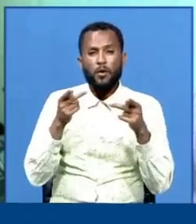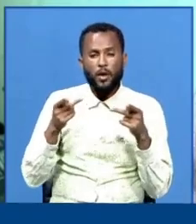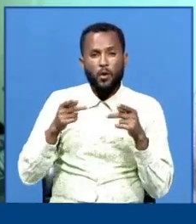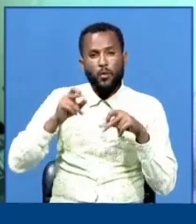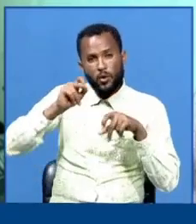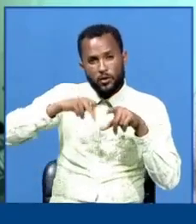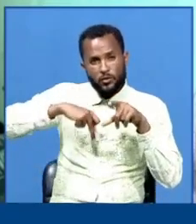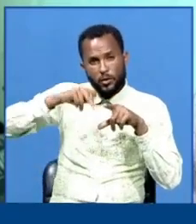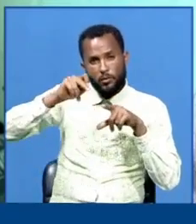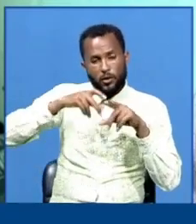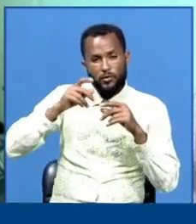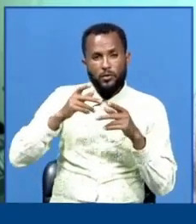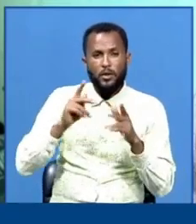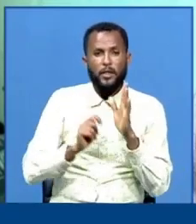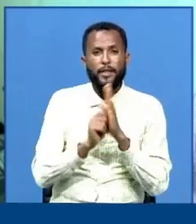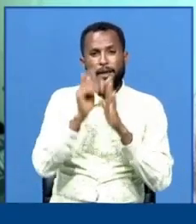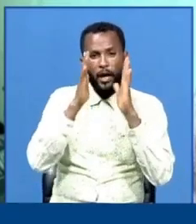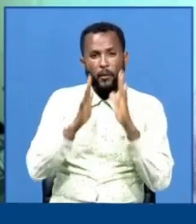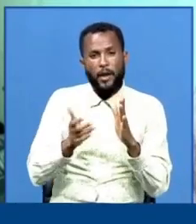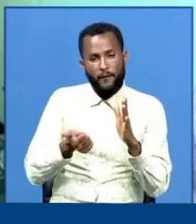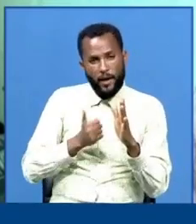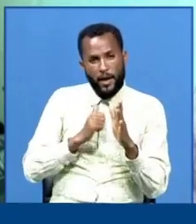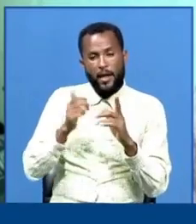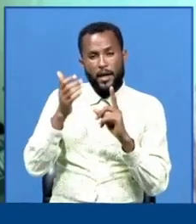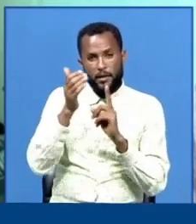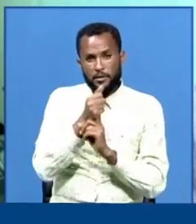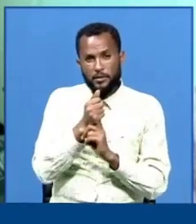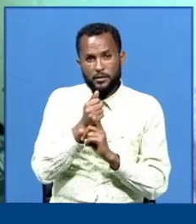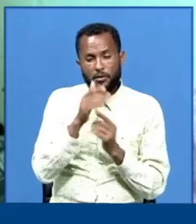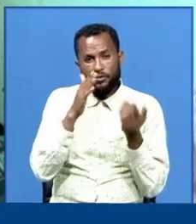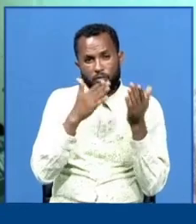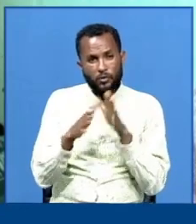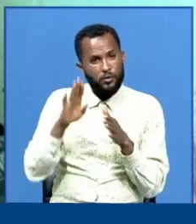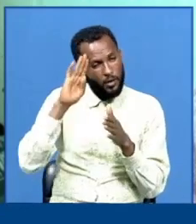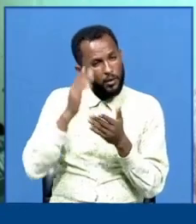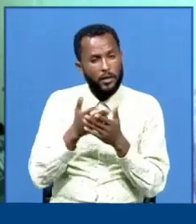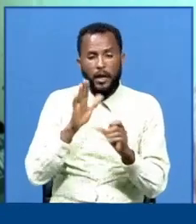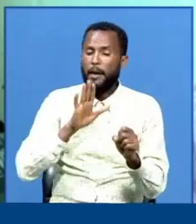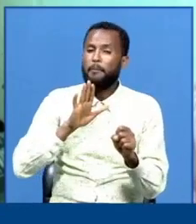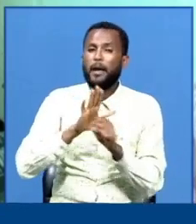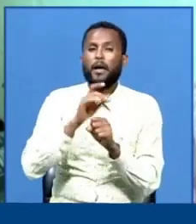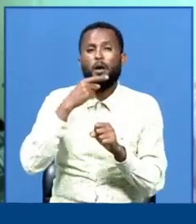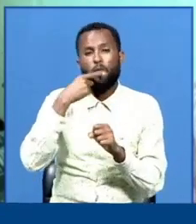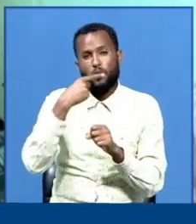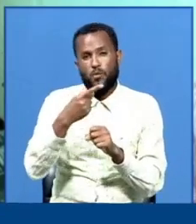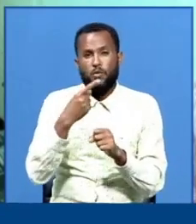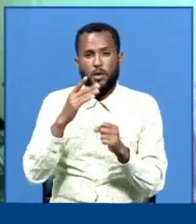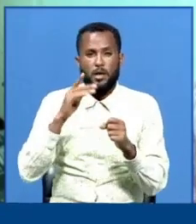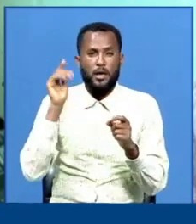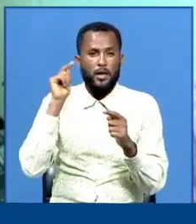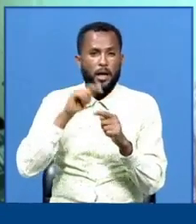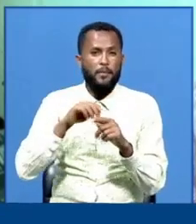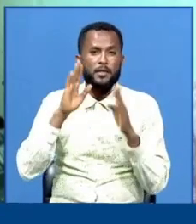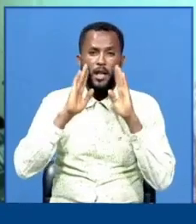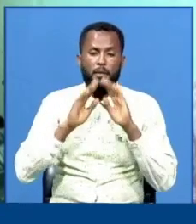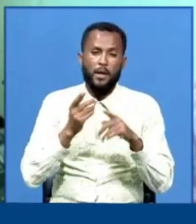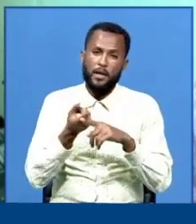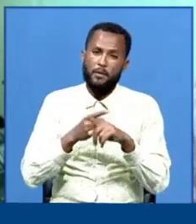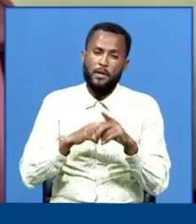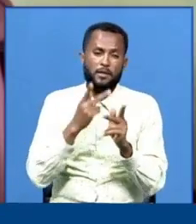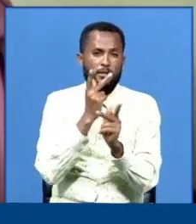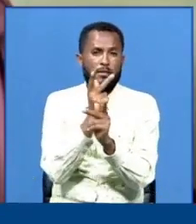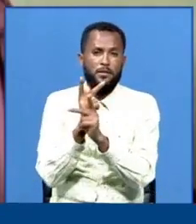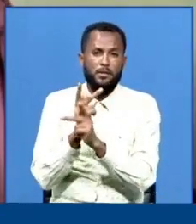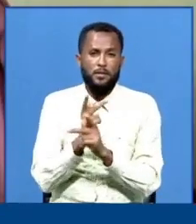ሒዙ ትግራዋ ኢለ ደንበርና ሕዛ እዚ ድሞት ኣሕዋትና በቃ ብሉ ዳብ ሰላምና ክንምለስ